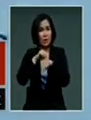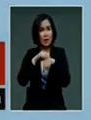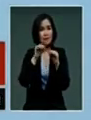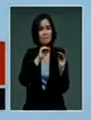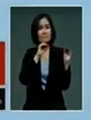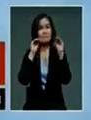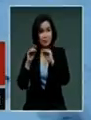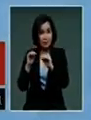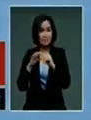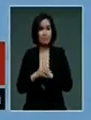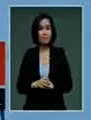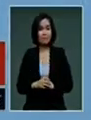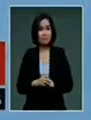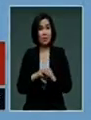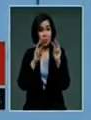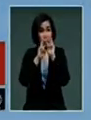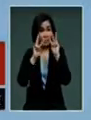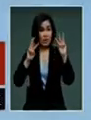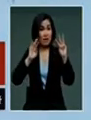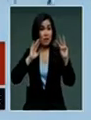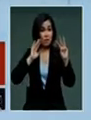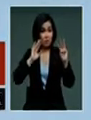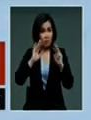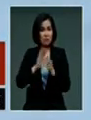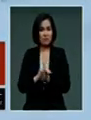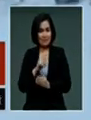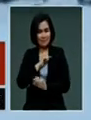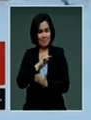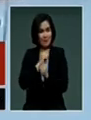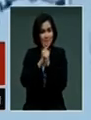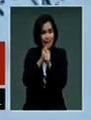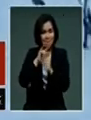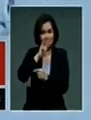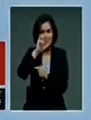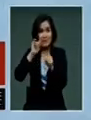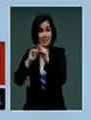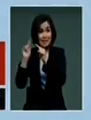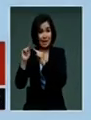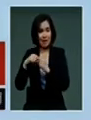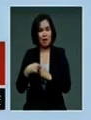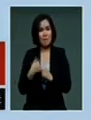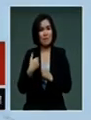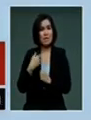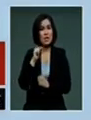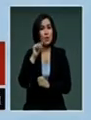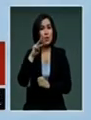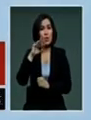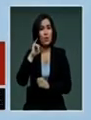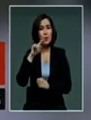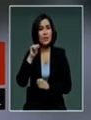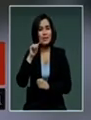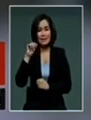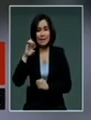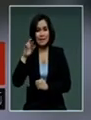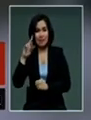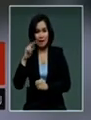งนี้ครับ เว็บไซต์ Flight Radar 24ซึ่งทำหน้าที่ติดตามเที่ยวบินต่างๆออกมาระบุใน Twitter นะคะบอกว่าเครื่องบินล